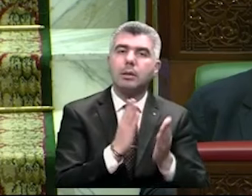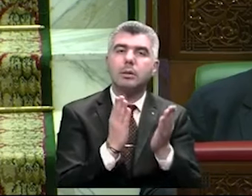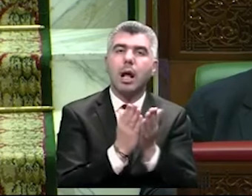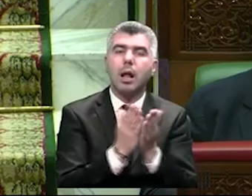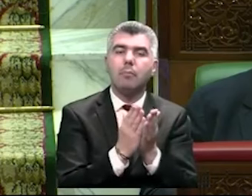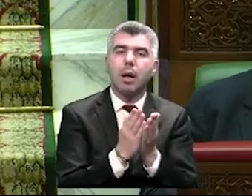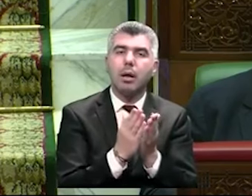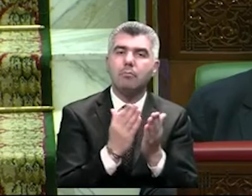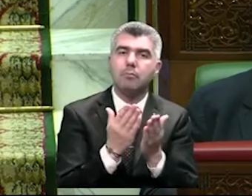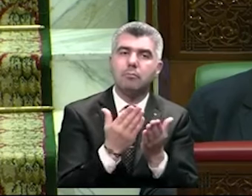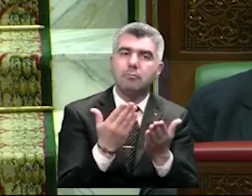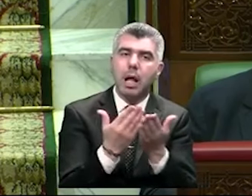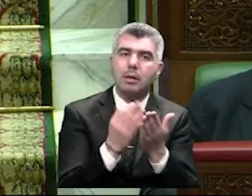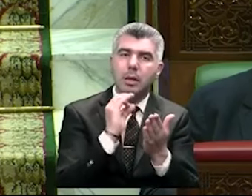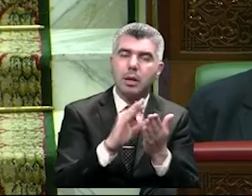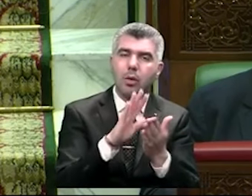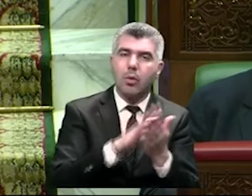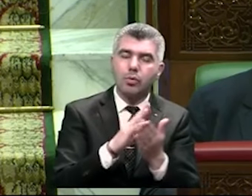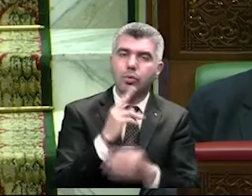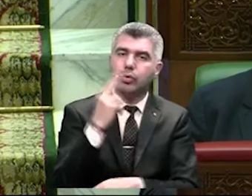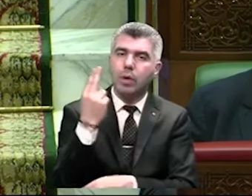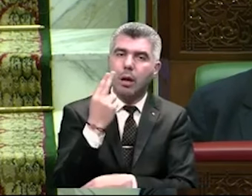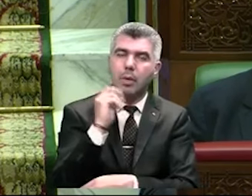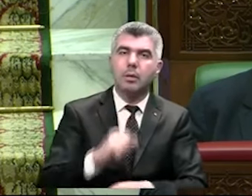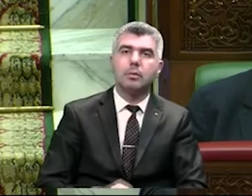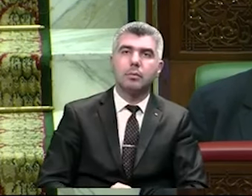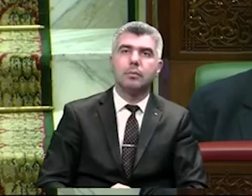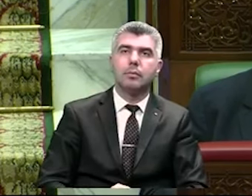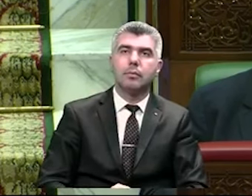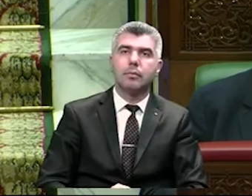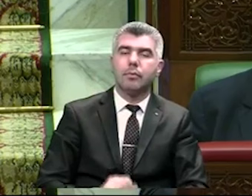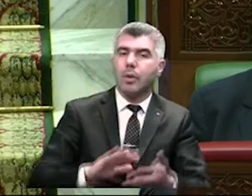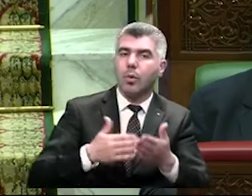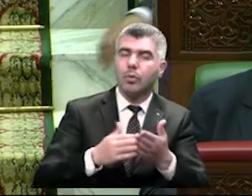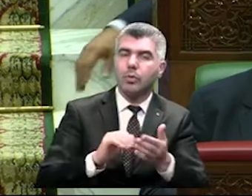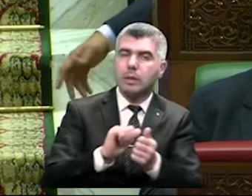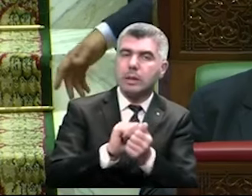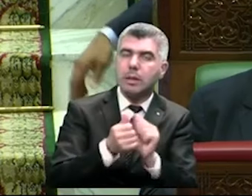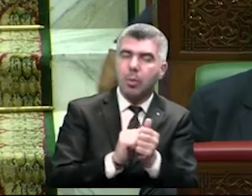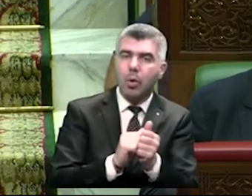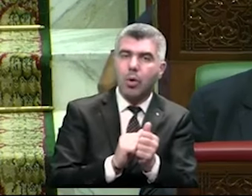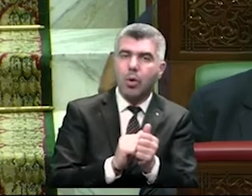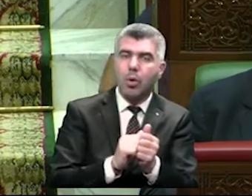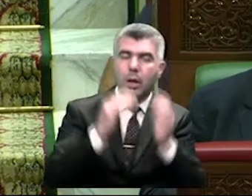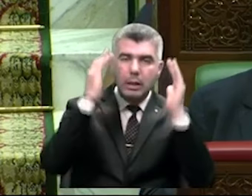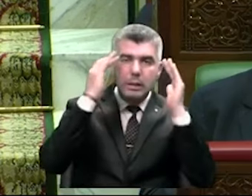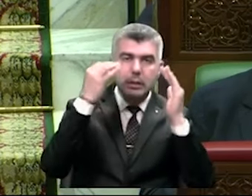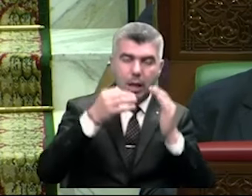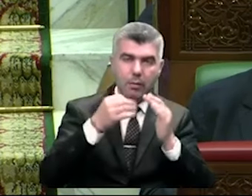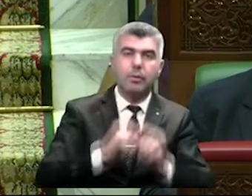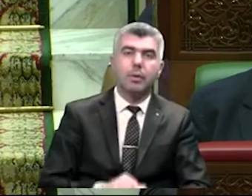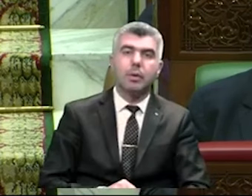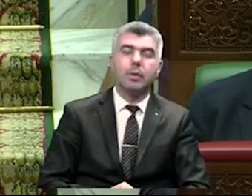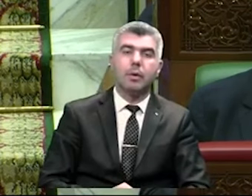مسارهم العلمي والاكاديمي وخلال الانشطه الرياضيه والثقافيه ونامل السيد